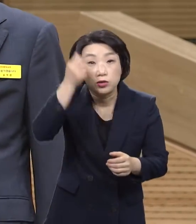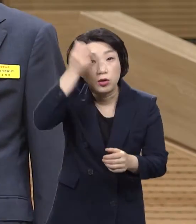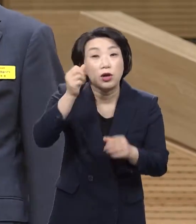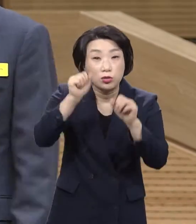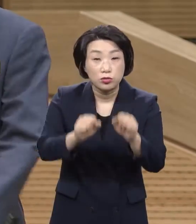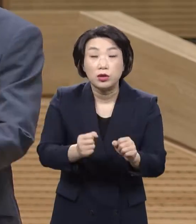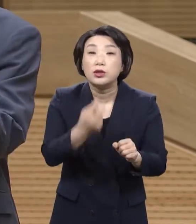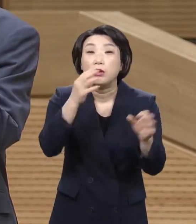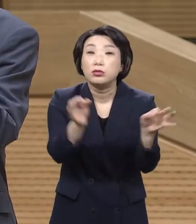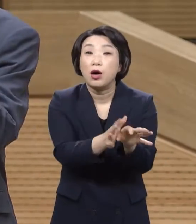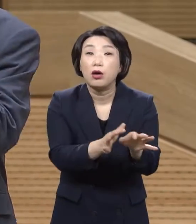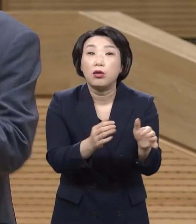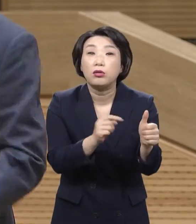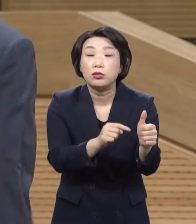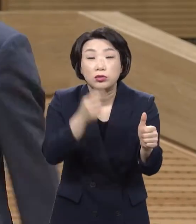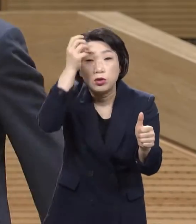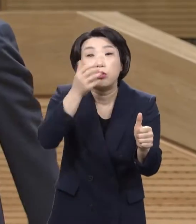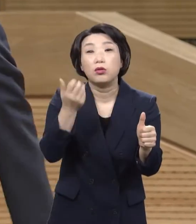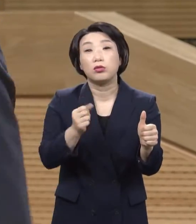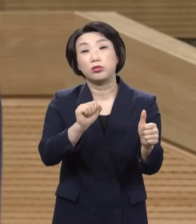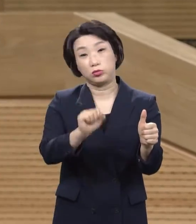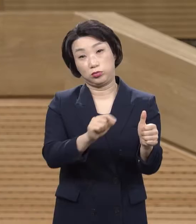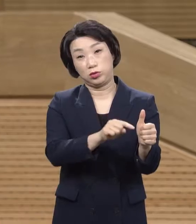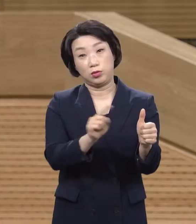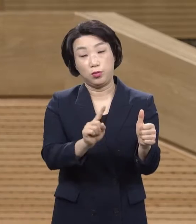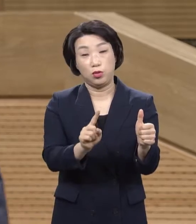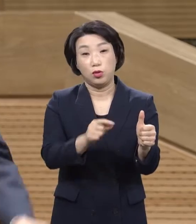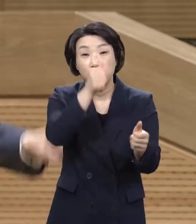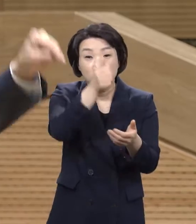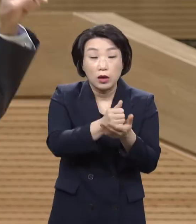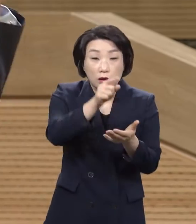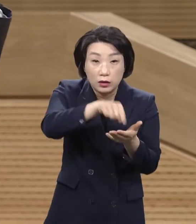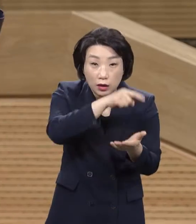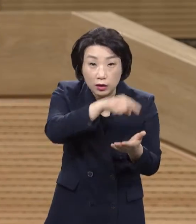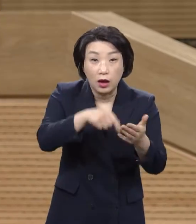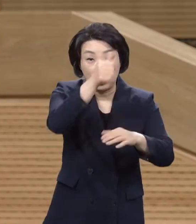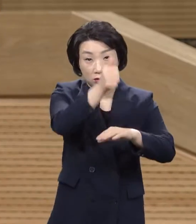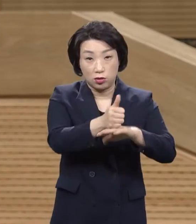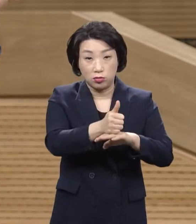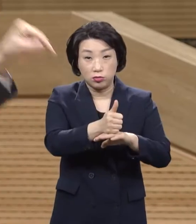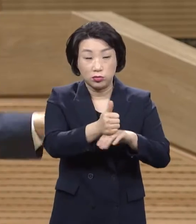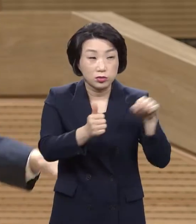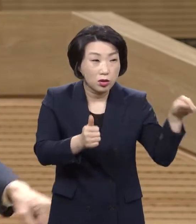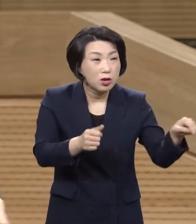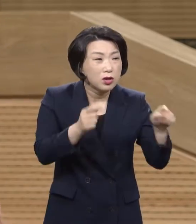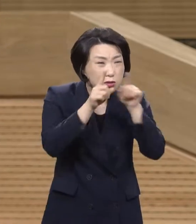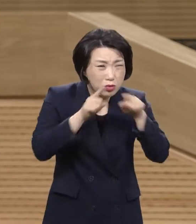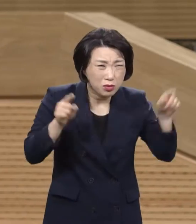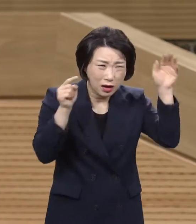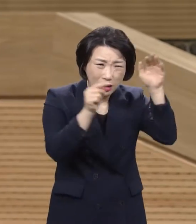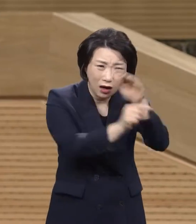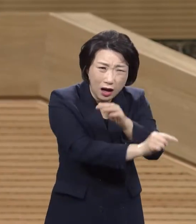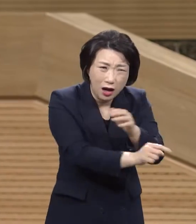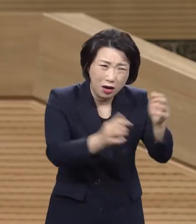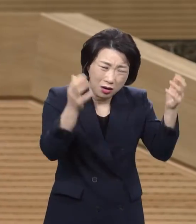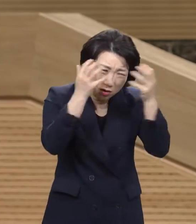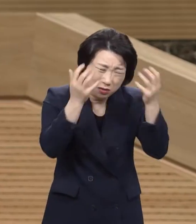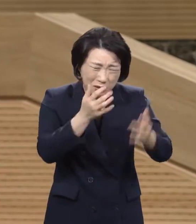생명이 사라지면 그 영적 존재는 그 죄값으로 저 지옥에 가서